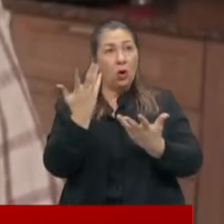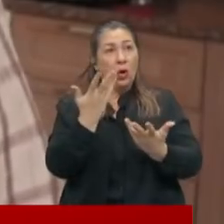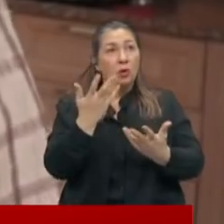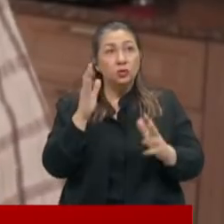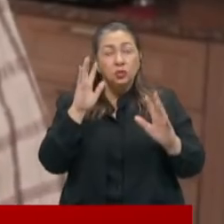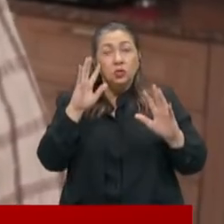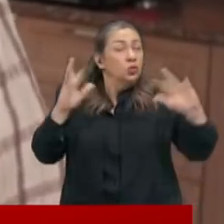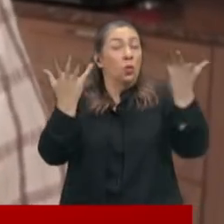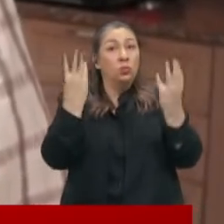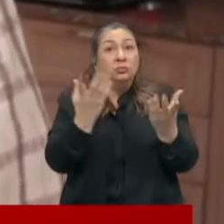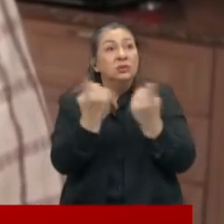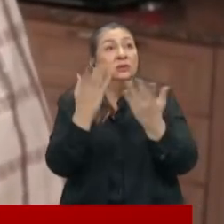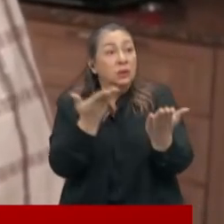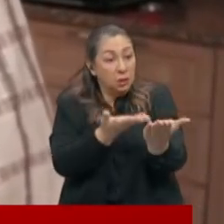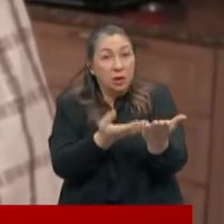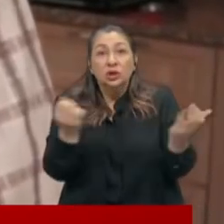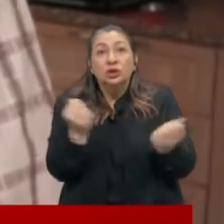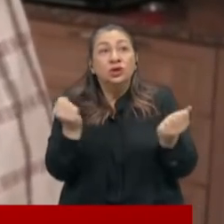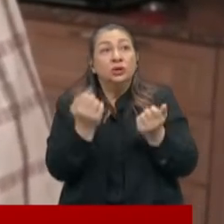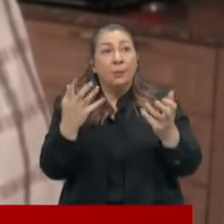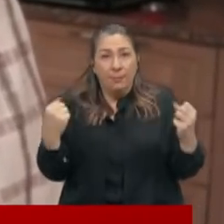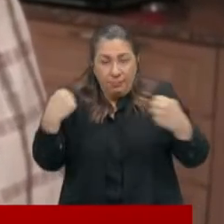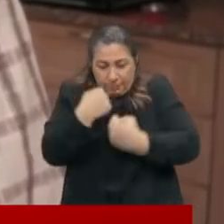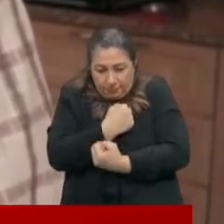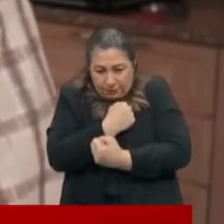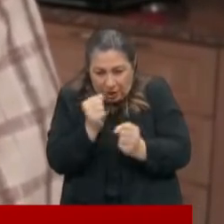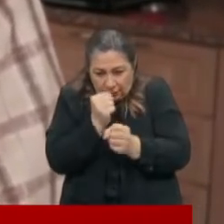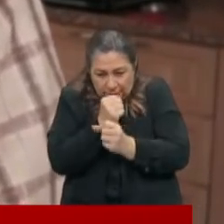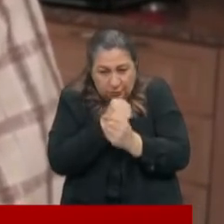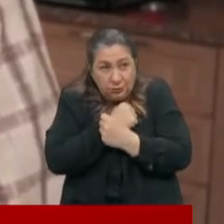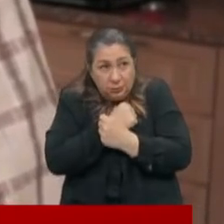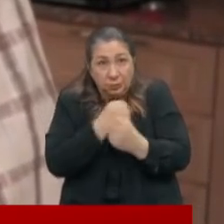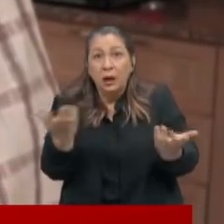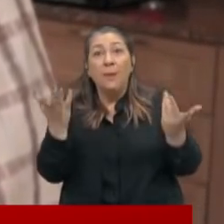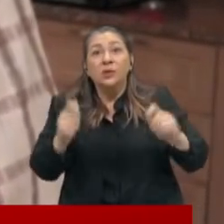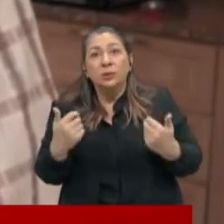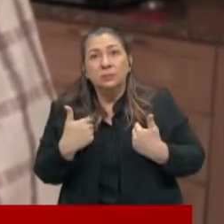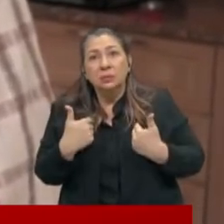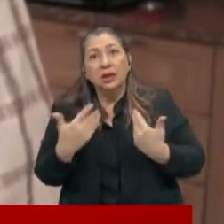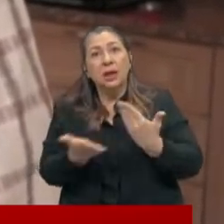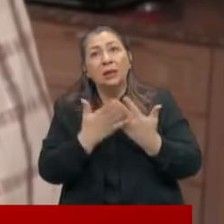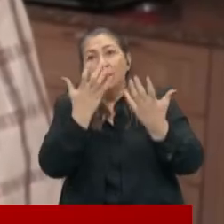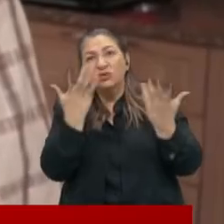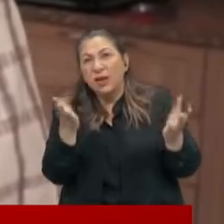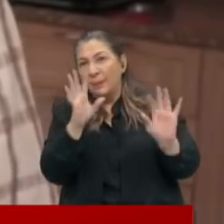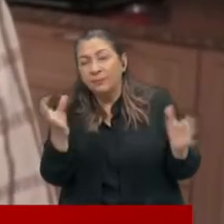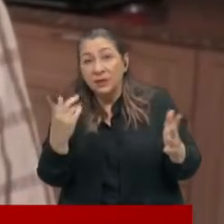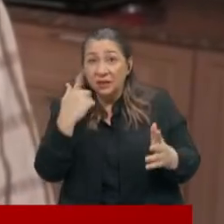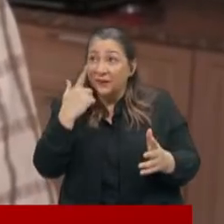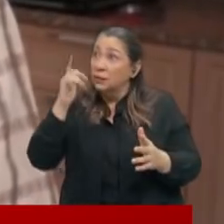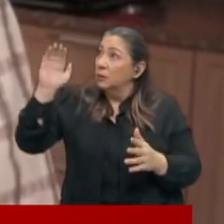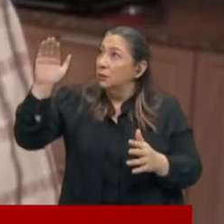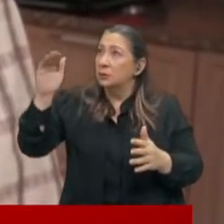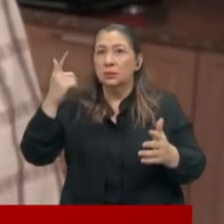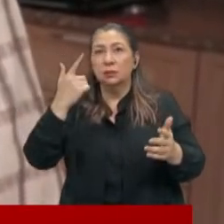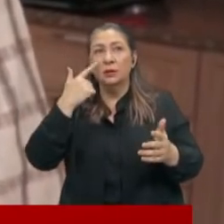Şok oldum yani, şok olmayacak bir şey değil yani. Kışın ne yapacağız, battaniyenin altına mı girip şey yapalım? Kimden yardım bekleyeceğiz? Devletten devlet